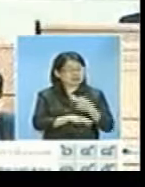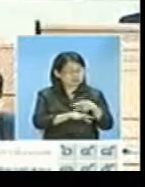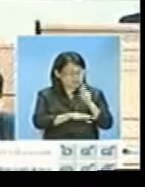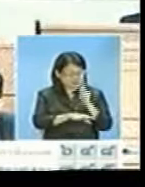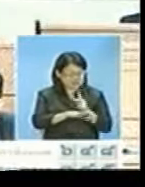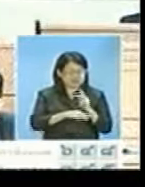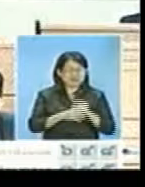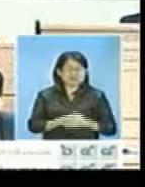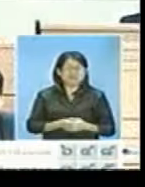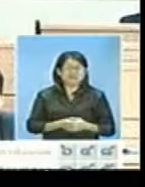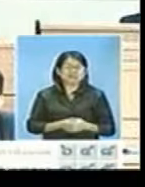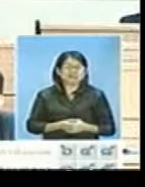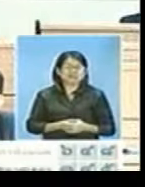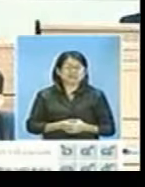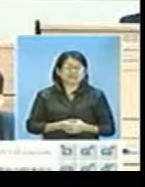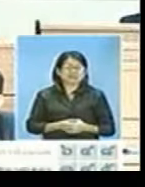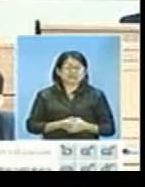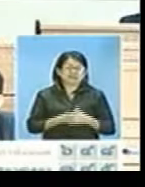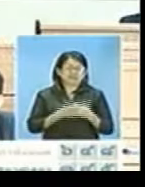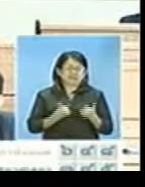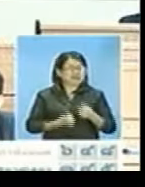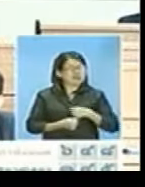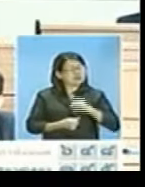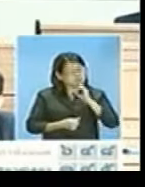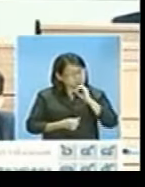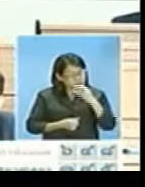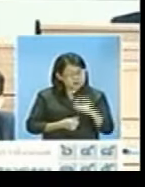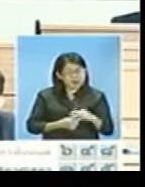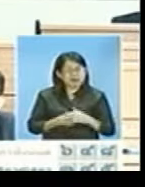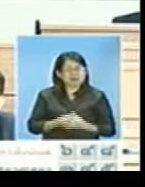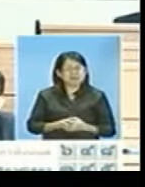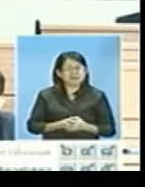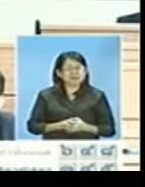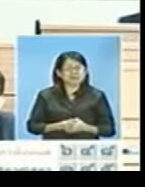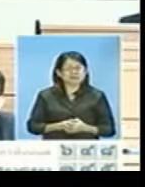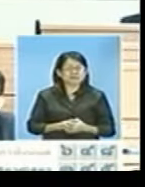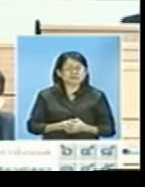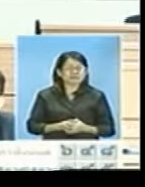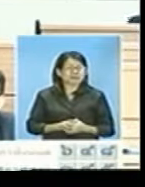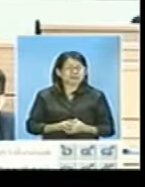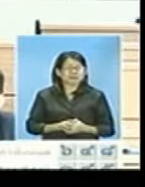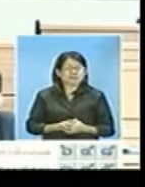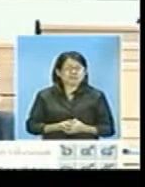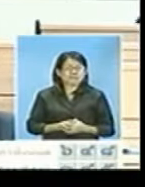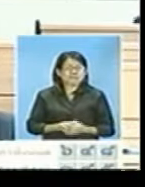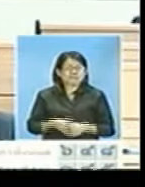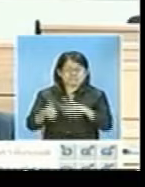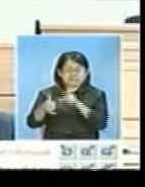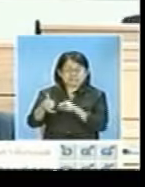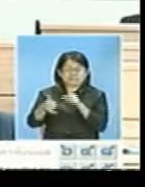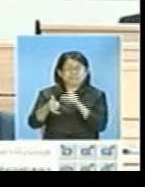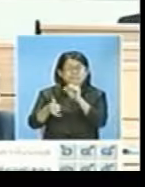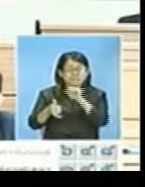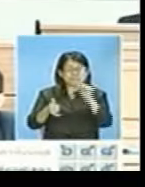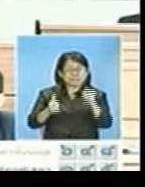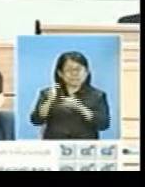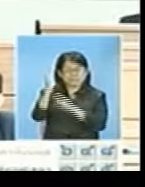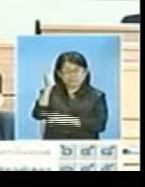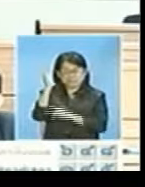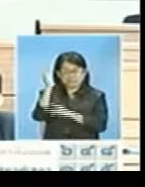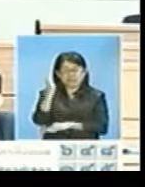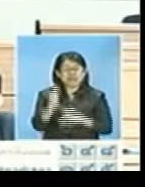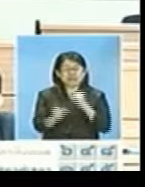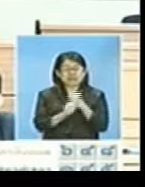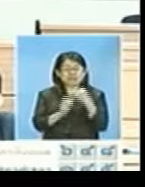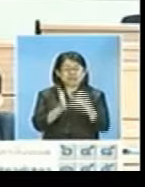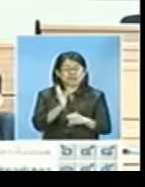เมื่อกี้ก็มีการพูดกันอยู่ครั้งหนึ่งแล้วแล้วก็ท่านผู้อภิปรายเนี่ยผิด